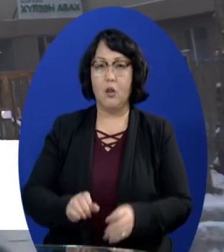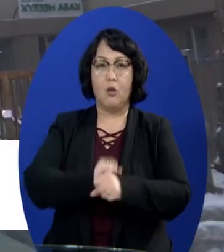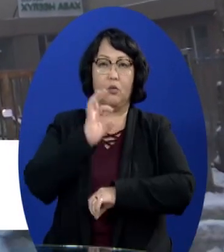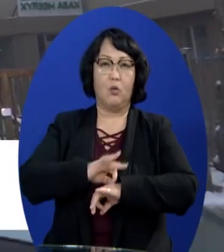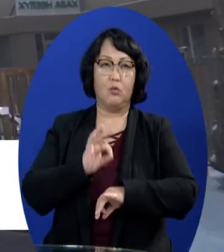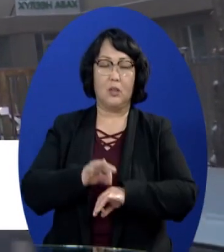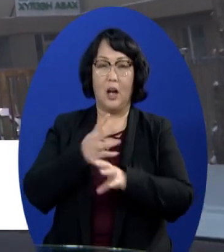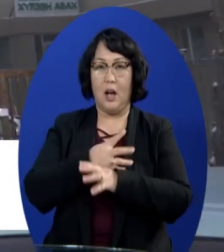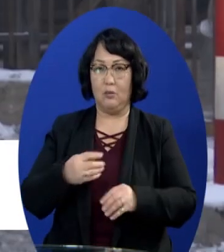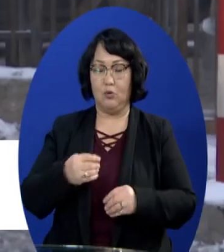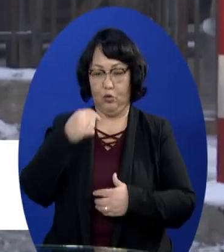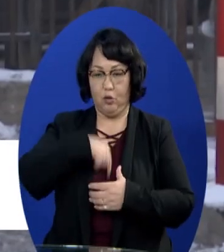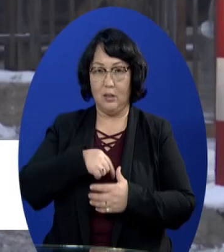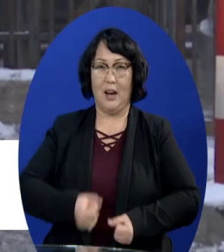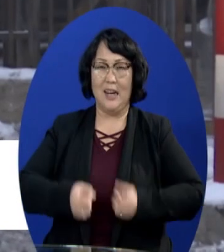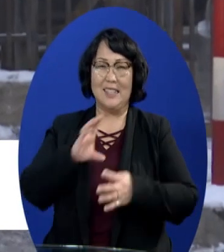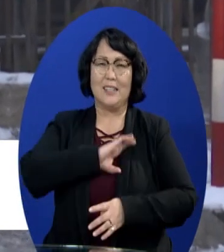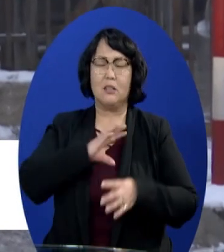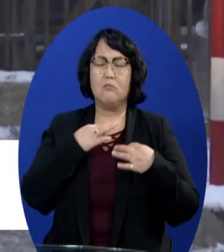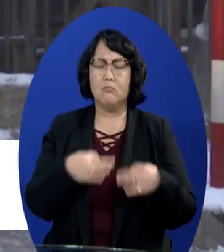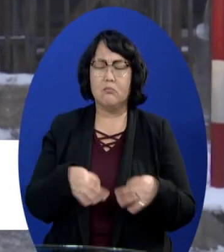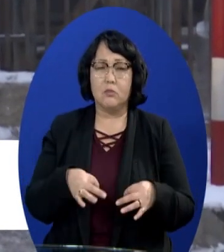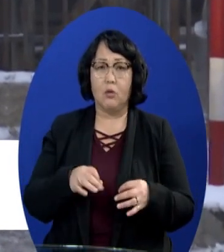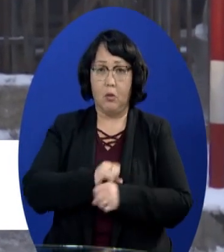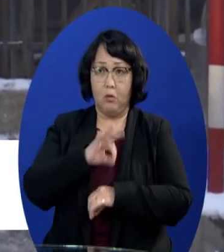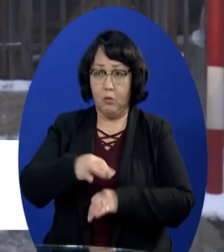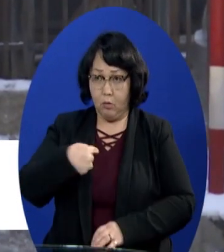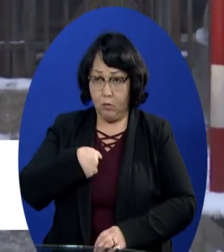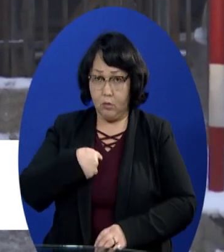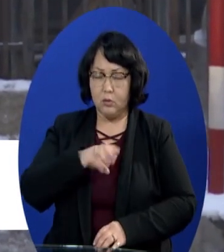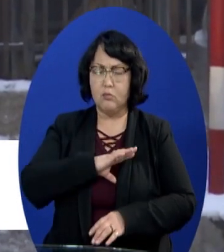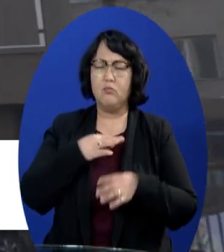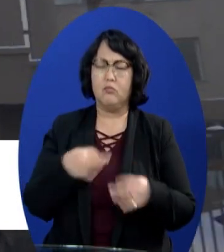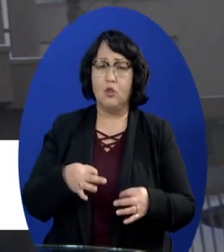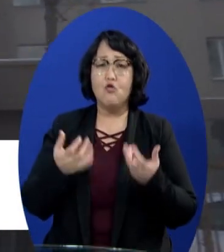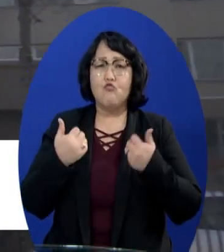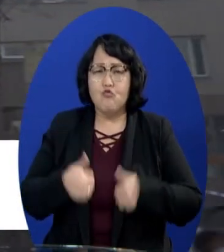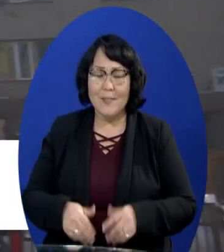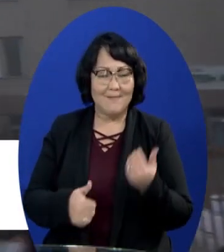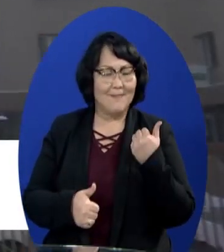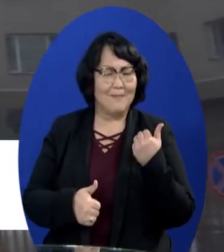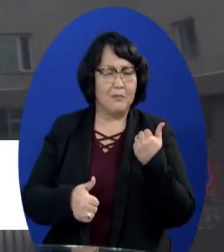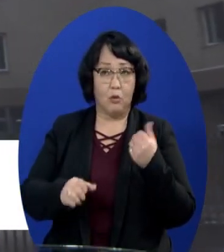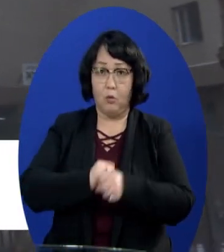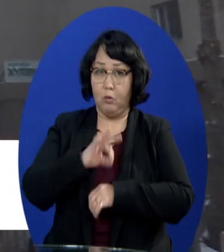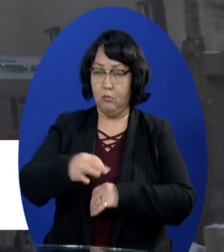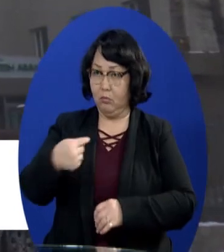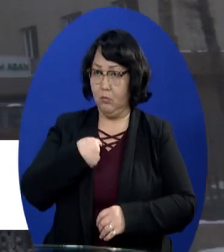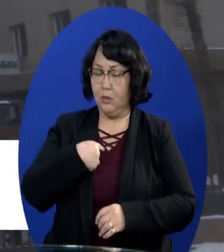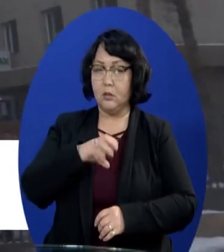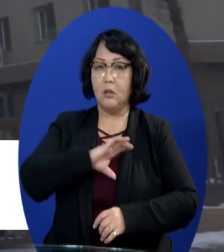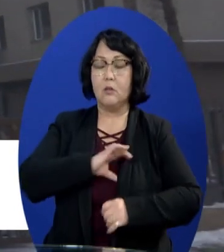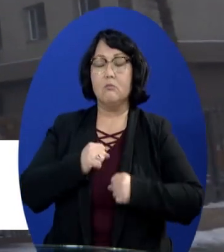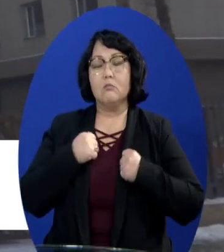Коронавирусын халдвар авсан хүн сэтгэл зүйн хувьд маш эмзэг болдог. Ялангуяа дөнгөж төрсөн их халдвар авснаа мэдээд сэтгэл санааны ямар хүнд цохилтонд орсон